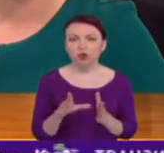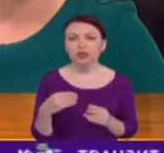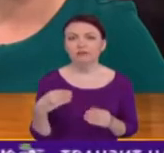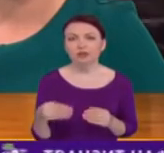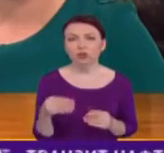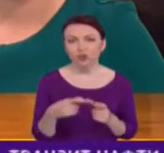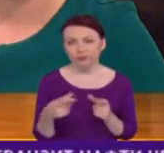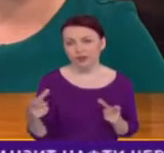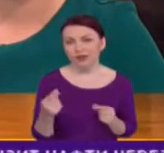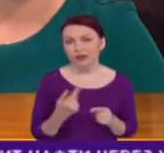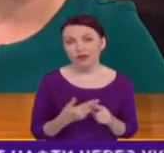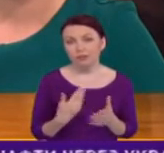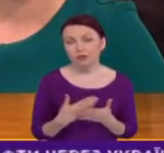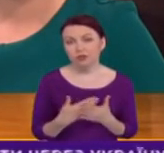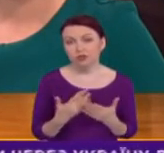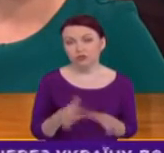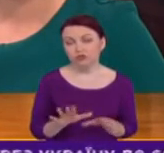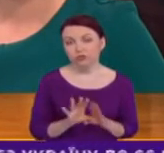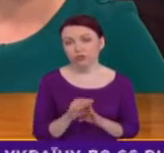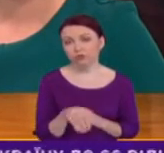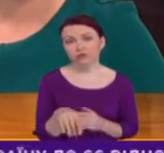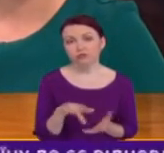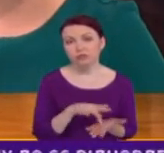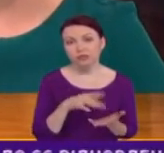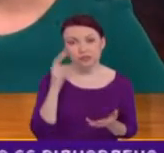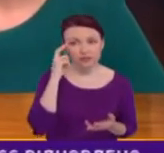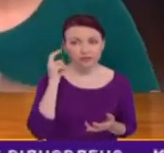який практично вже впроваджений в місті Києві.